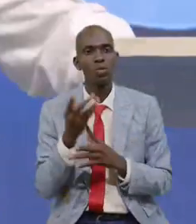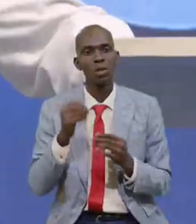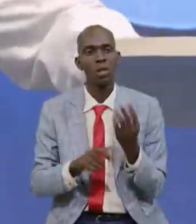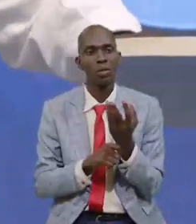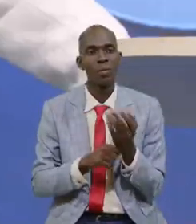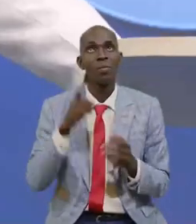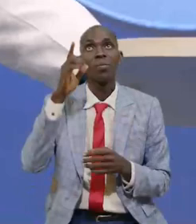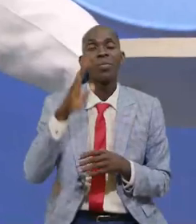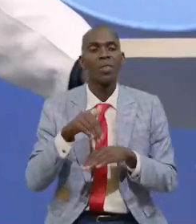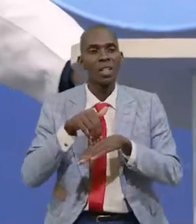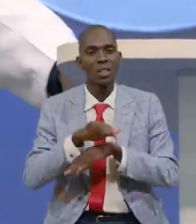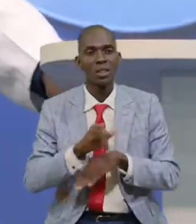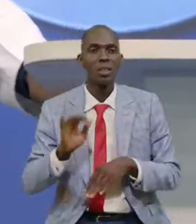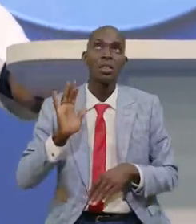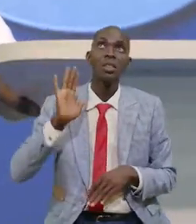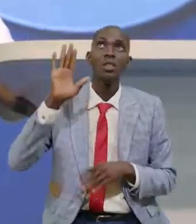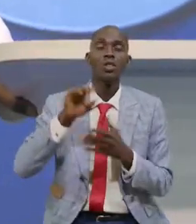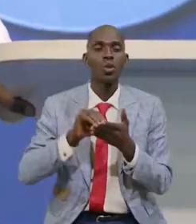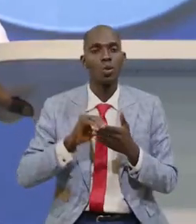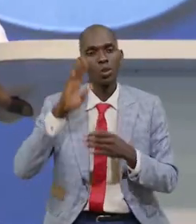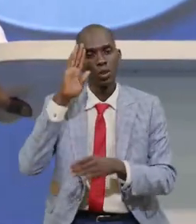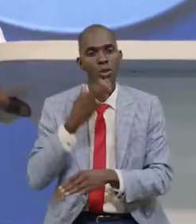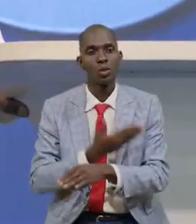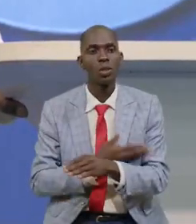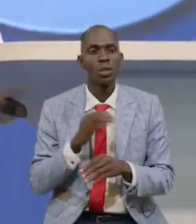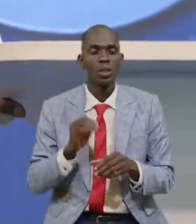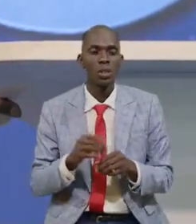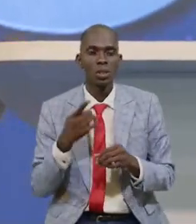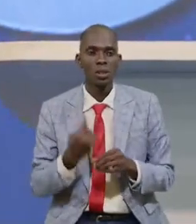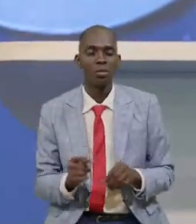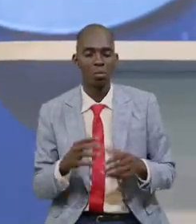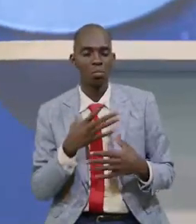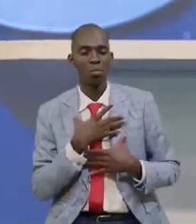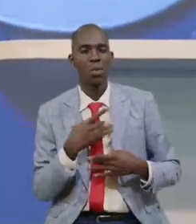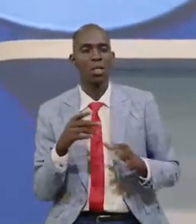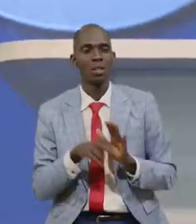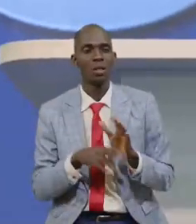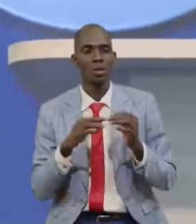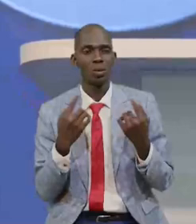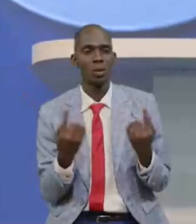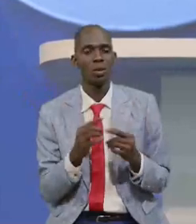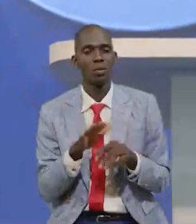a condamné le péché dans la chair en envoyant.